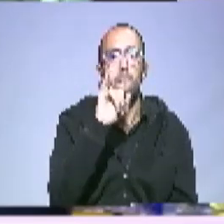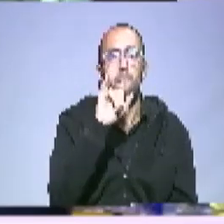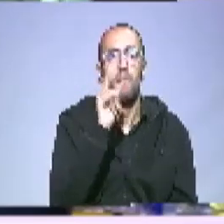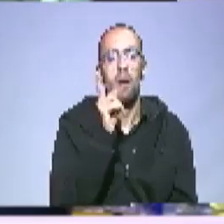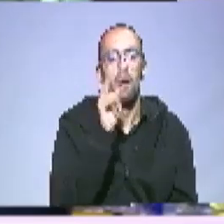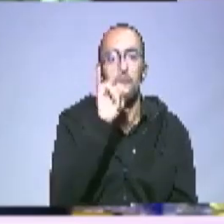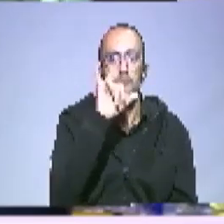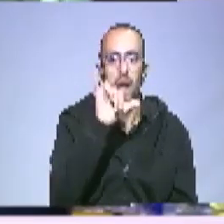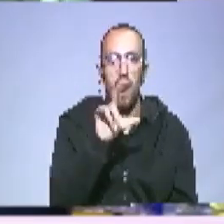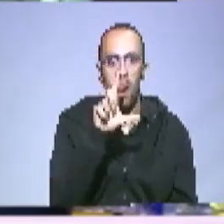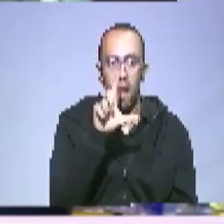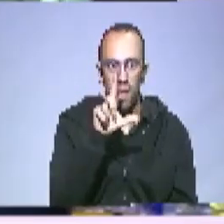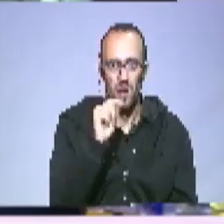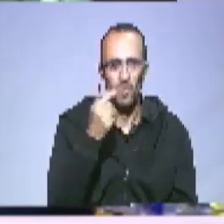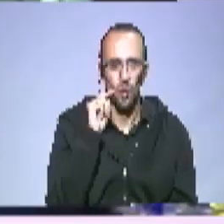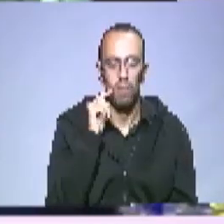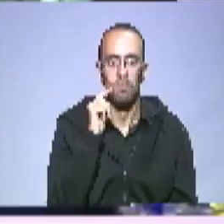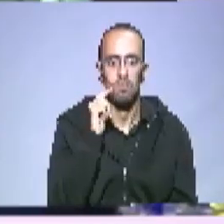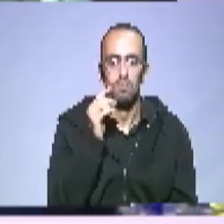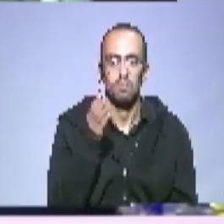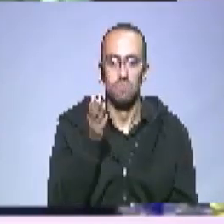طيب كويس. هنخش على الملوخيه